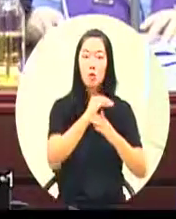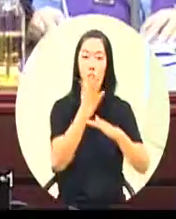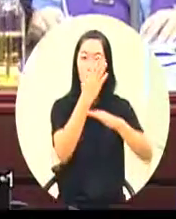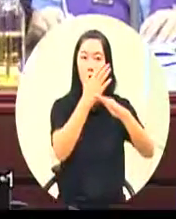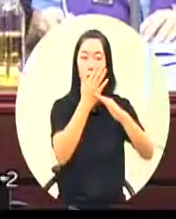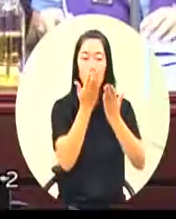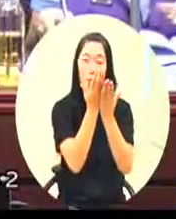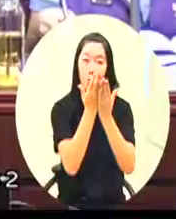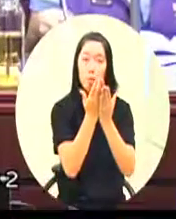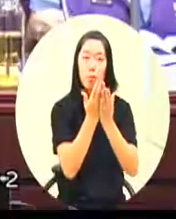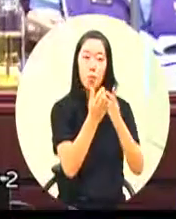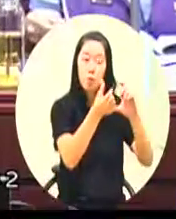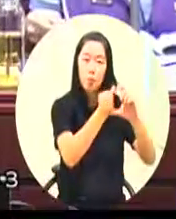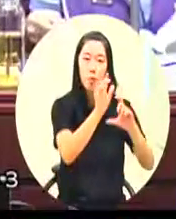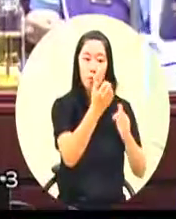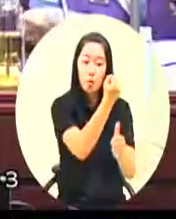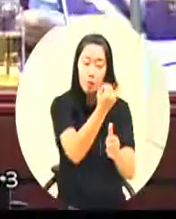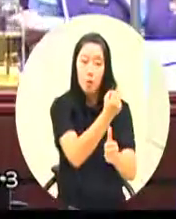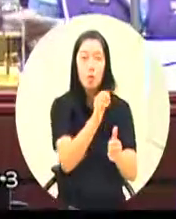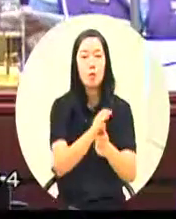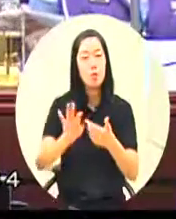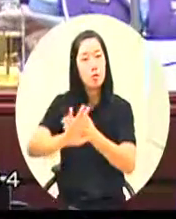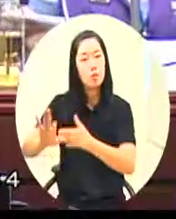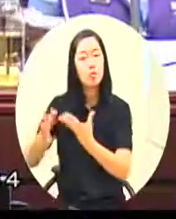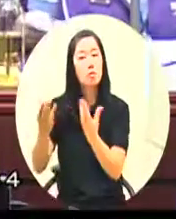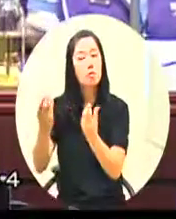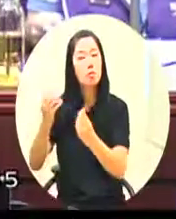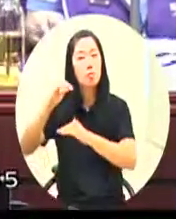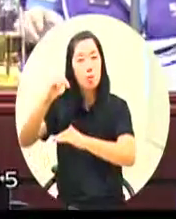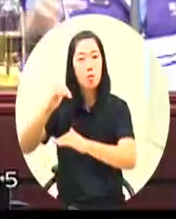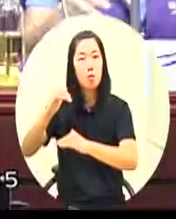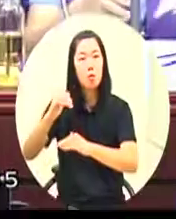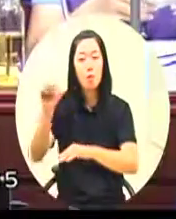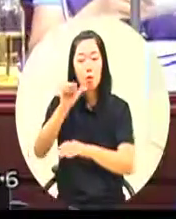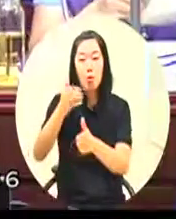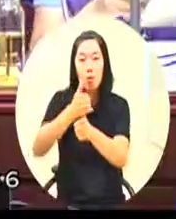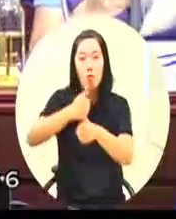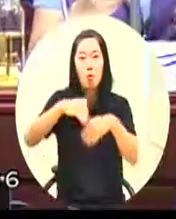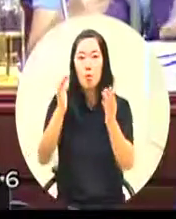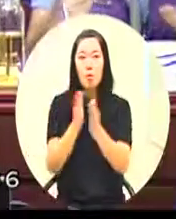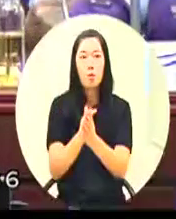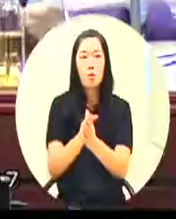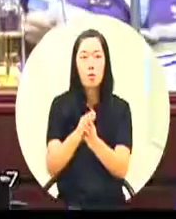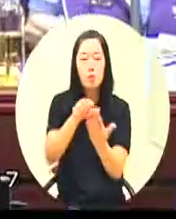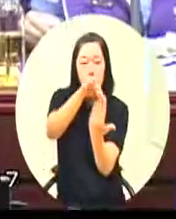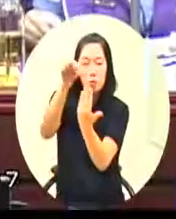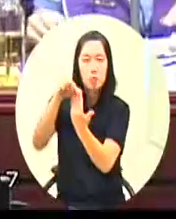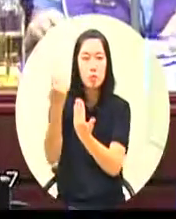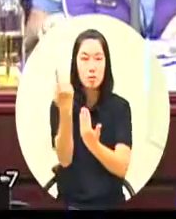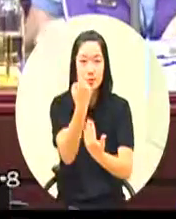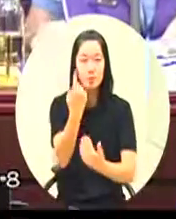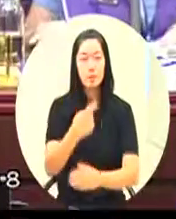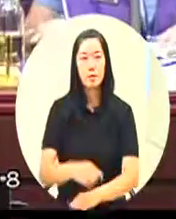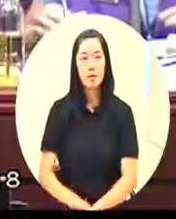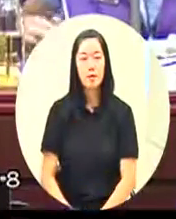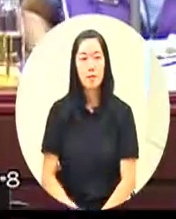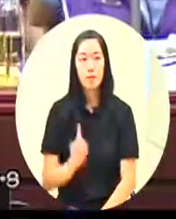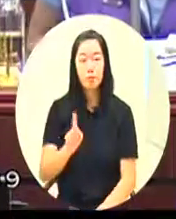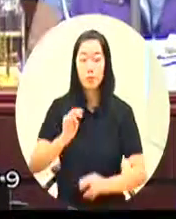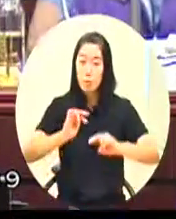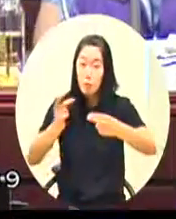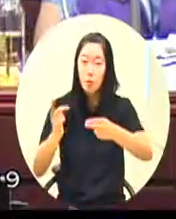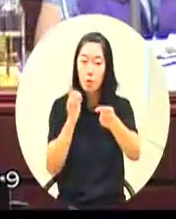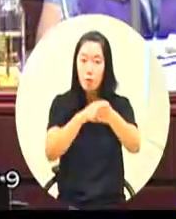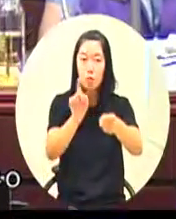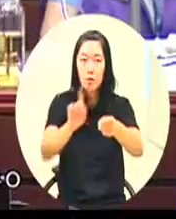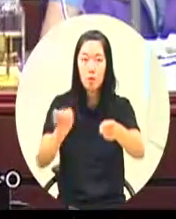全部都不限学区，但是所有的五都都是限报一元， 限报一元， 所以我们的调整方向会做不